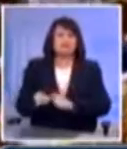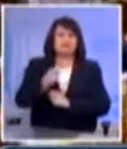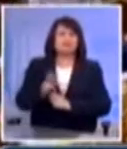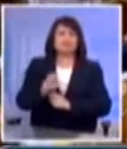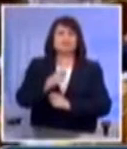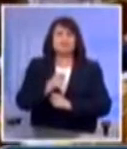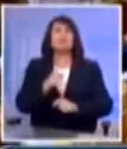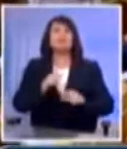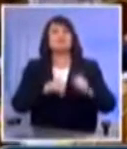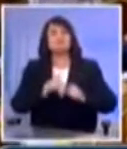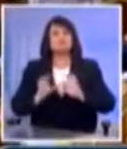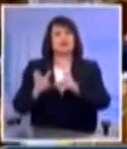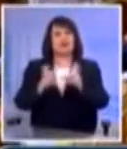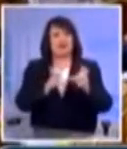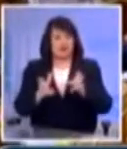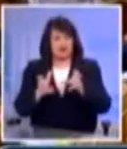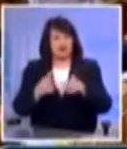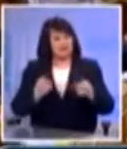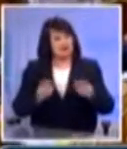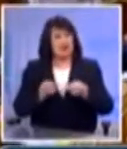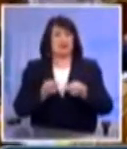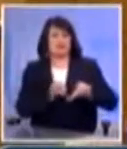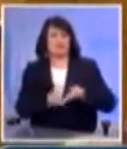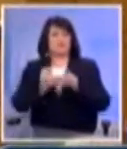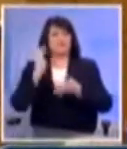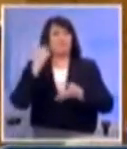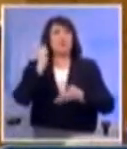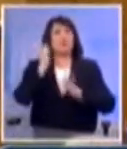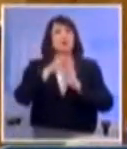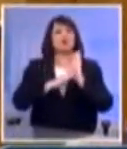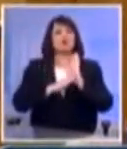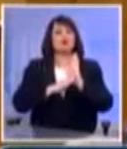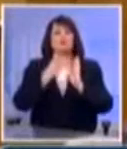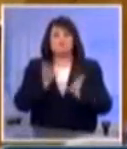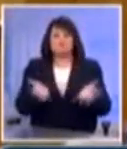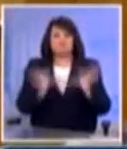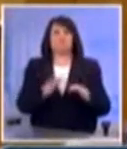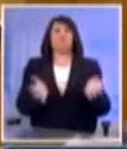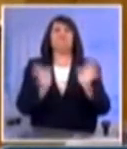των συστημικών μέσων που στηρίζει απειλεί να καλύψει τα πάντα.